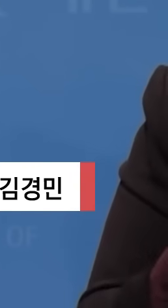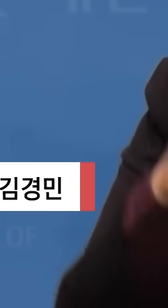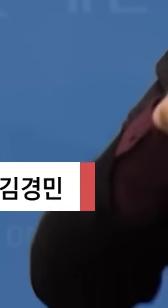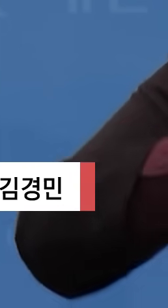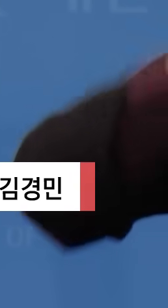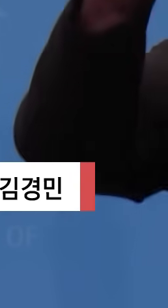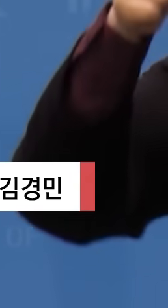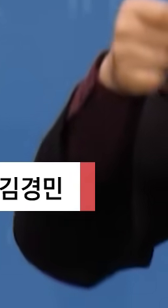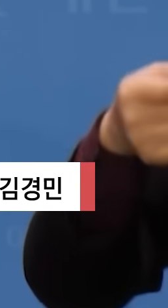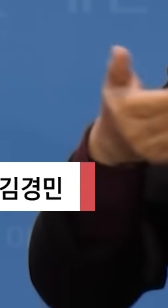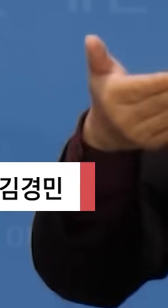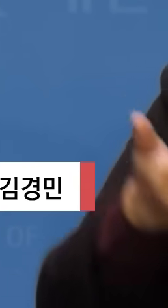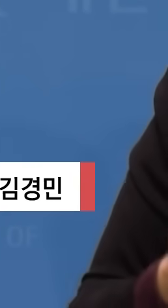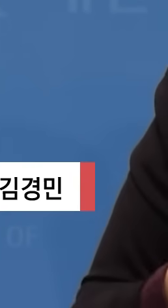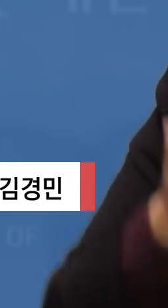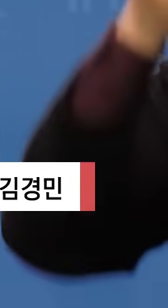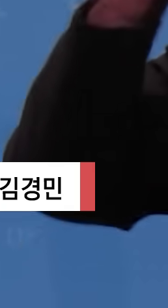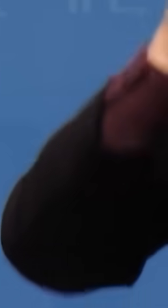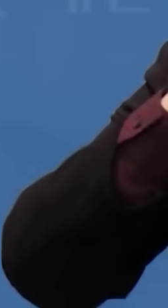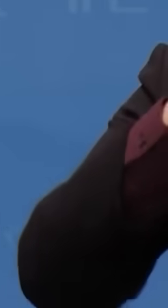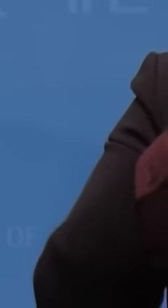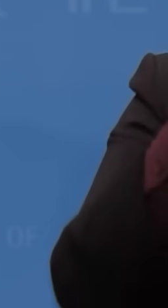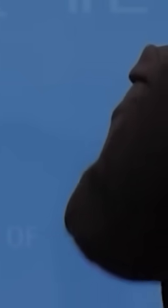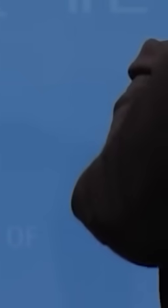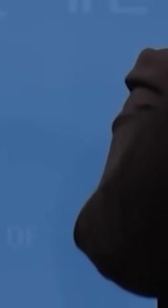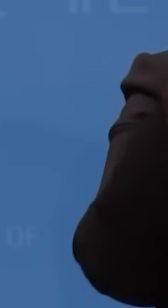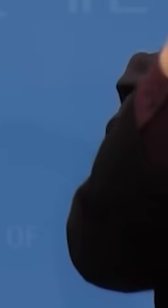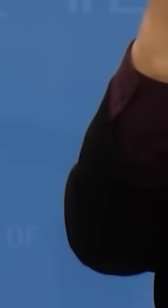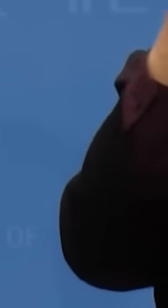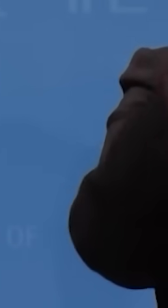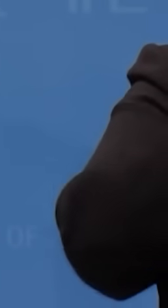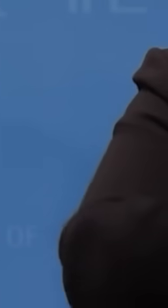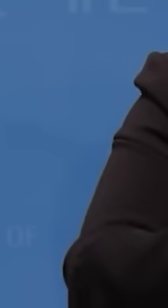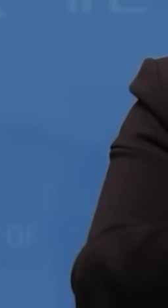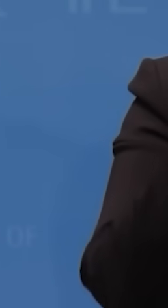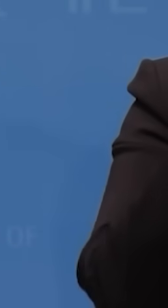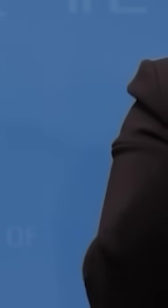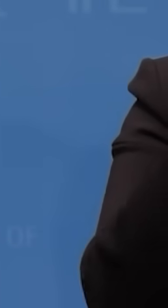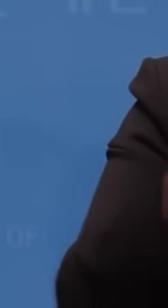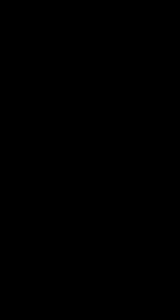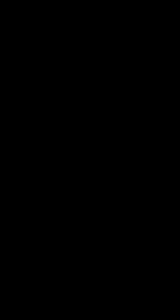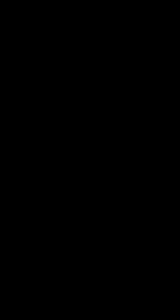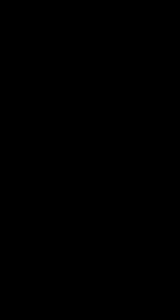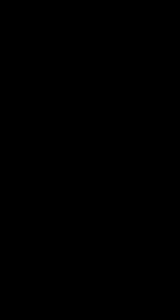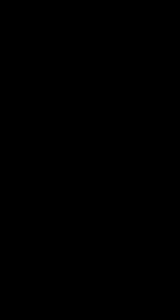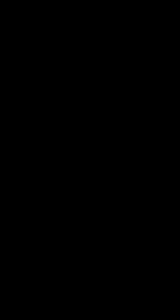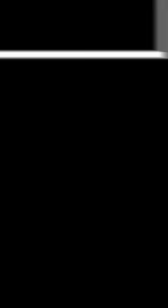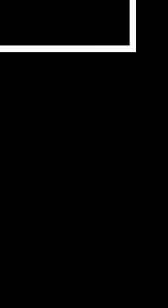뽑아서 대한민국을 멋지게 만들 수 있습니다.